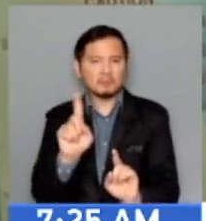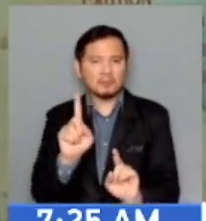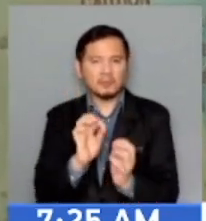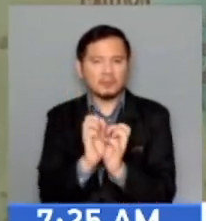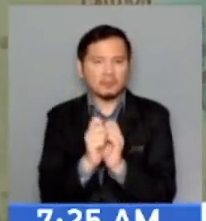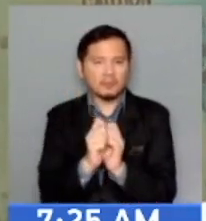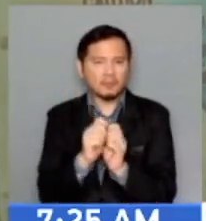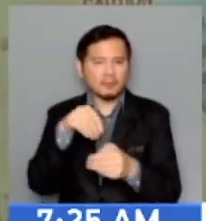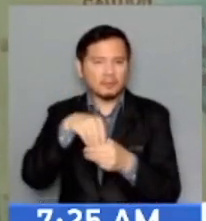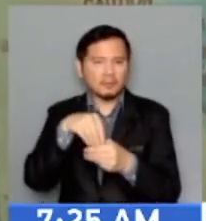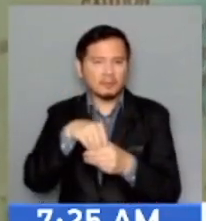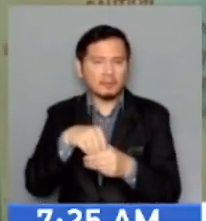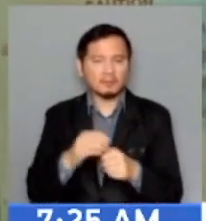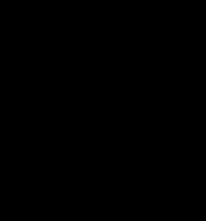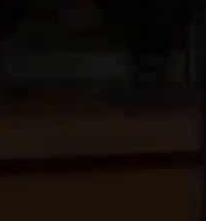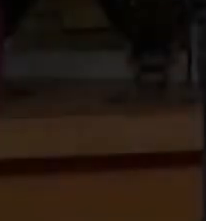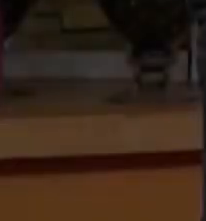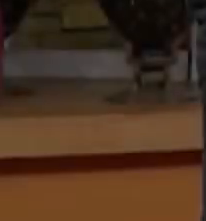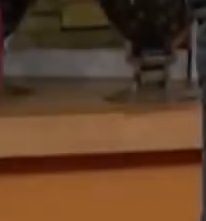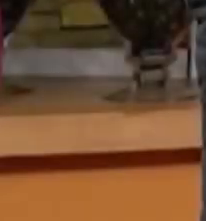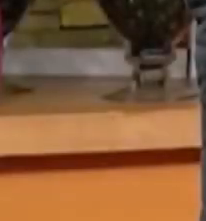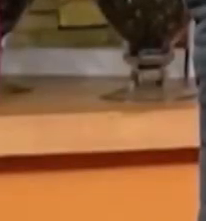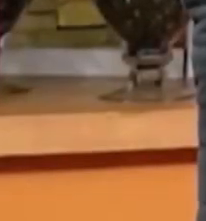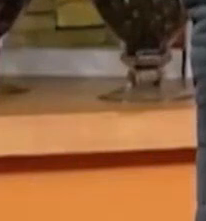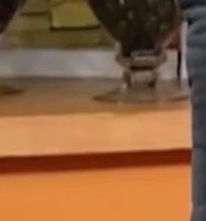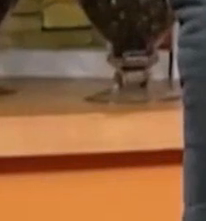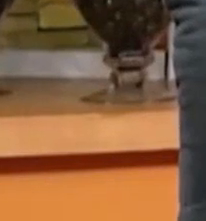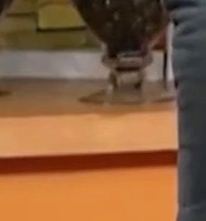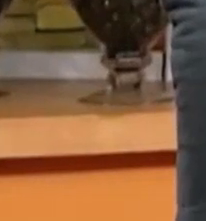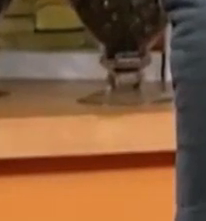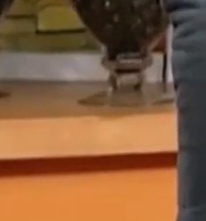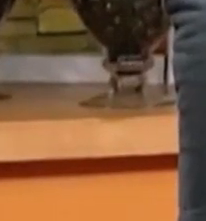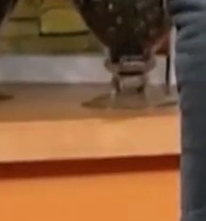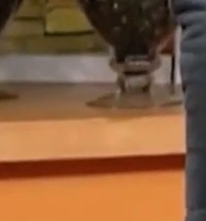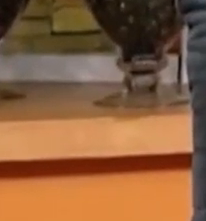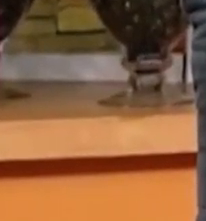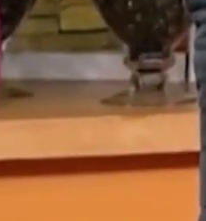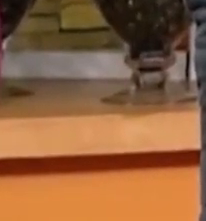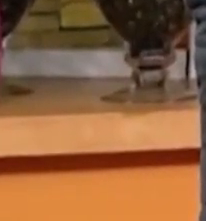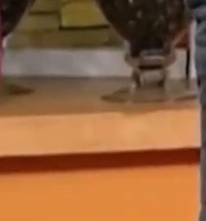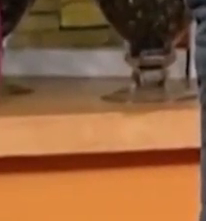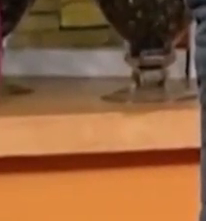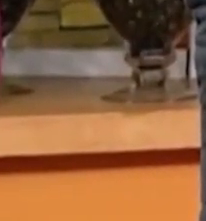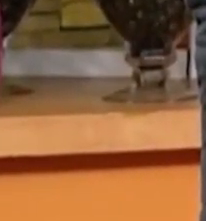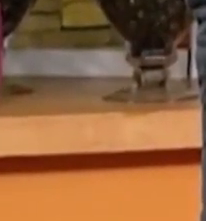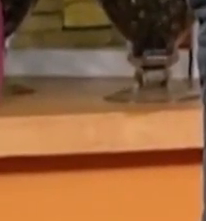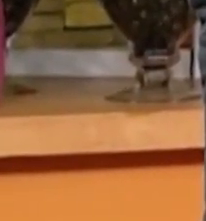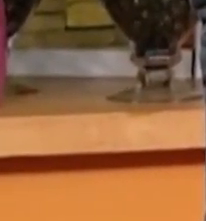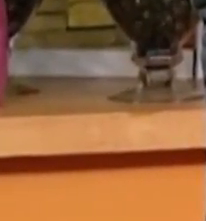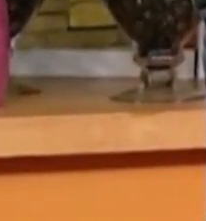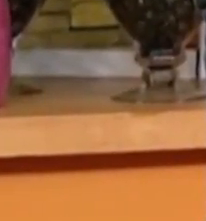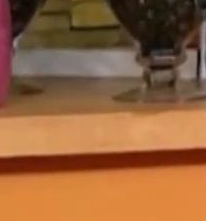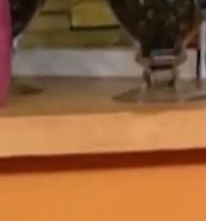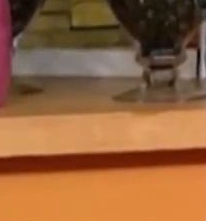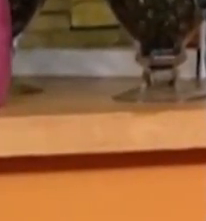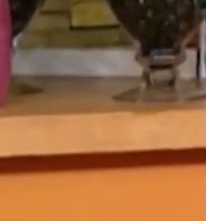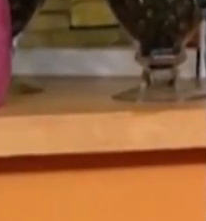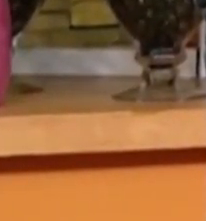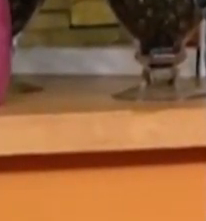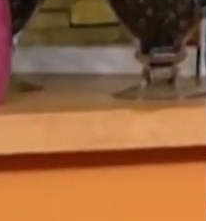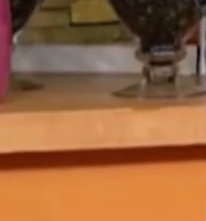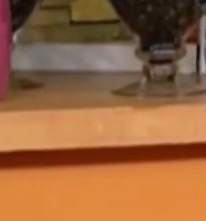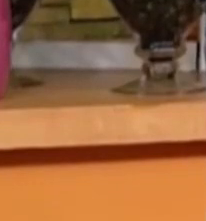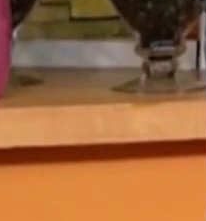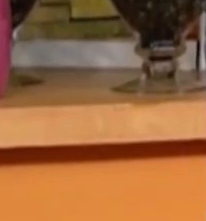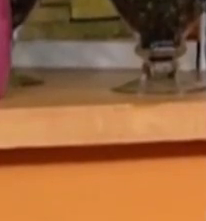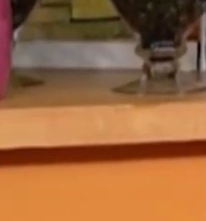buong puso para sa Pilipino. Igan, mauna ka sa mga balita. Panoorin ang unang balita sa unang hirit at iba pang award-winning